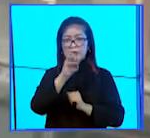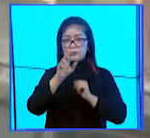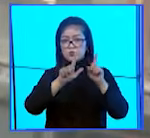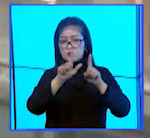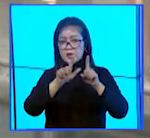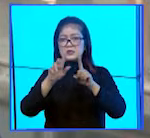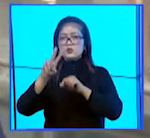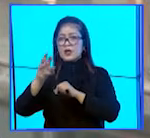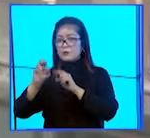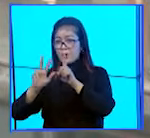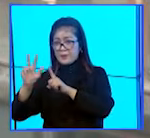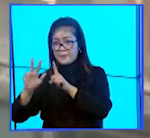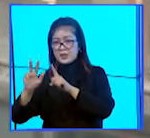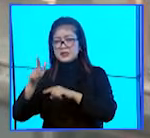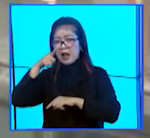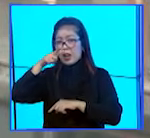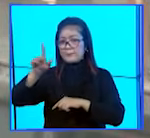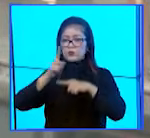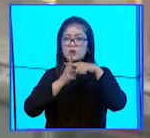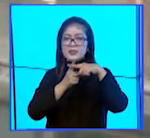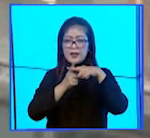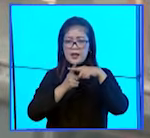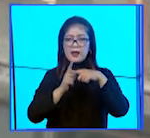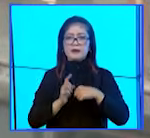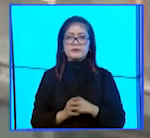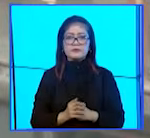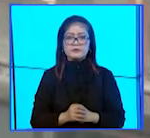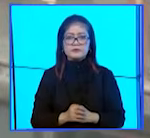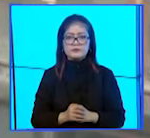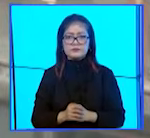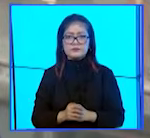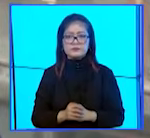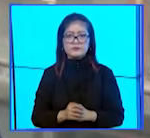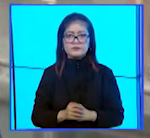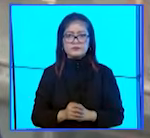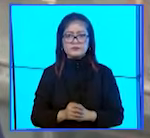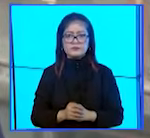2017-2018 di Lampung Tengah. Dari Jakarta, Ririn Oktaviani, Didit Oktavian, Firman Syah, iNews melaporkan.